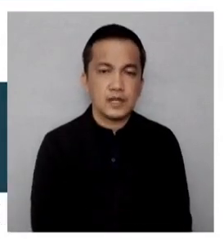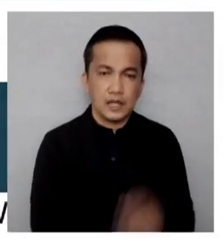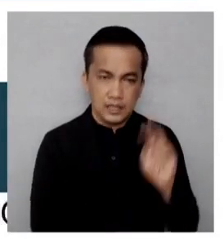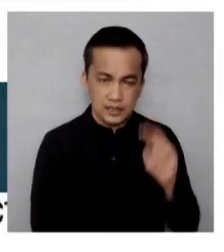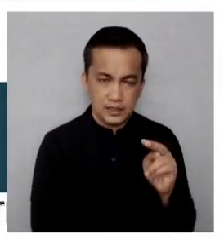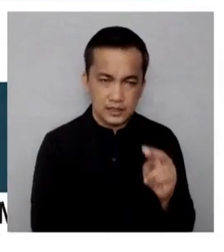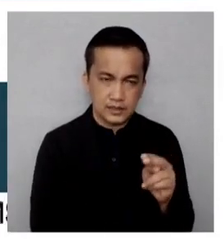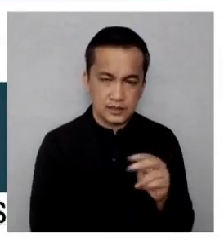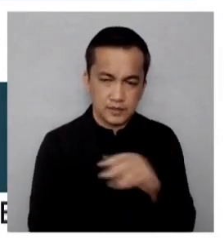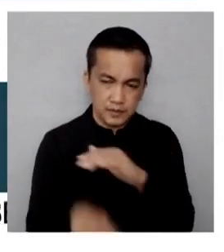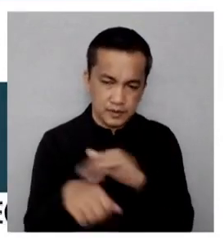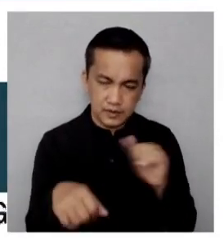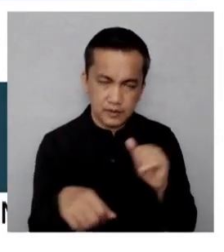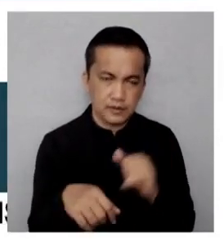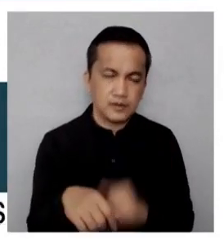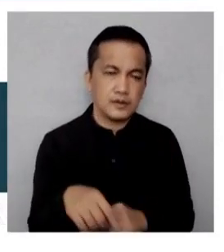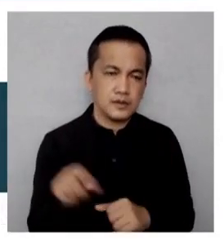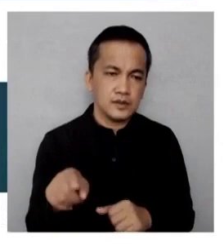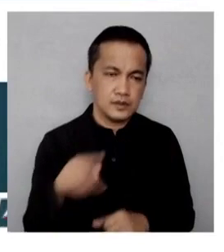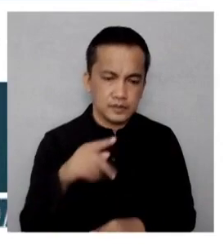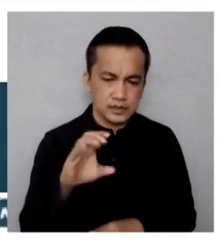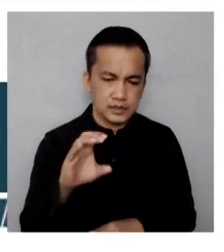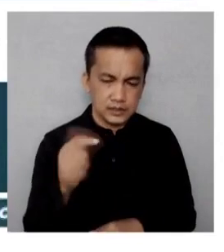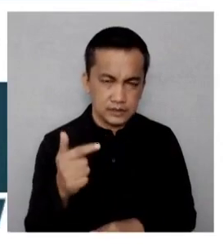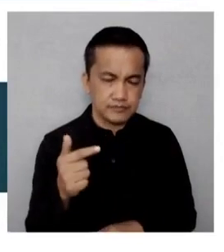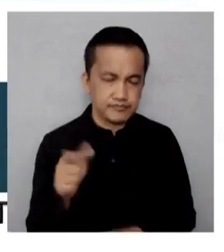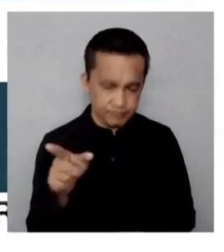mapatawag talaga natin itong mga Coast Guard na ito,